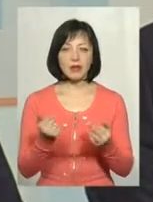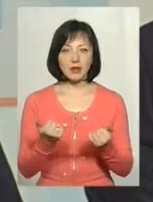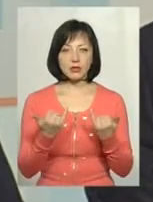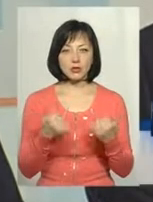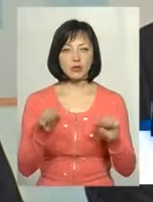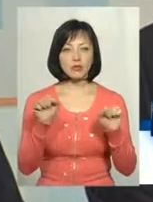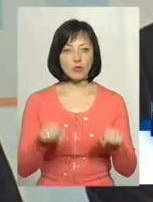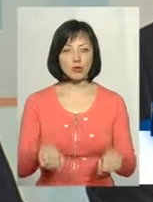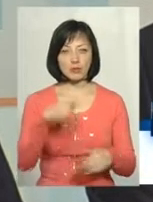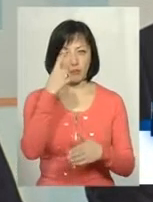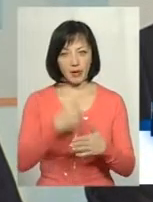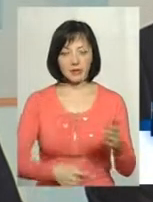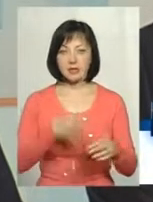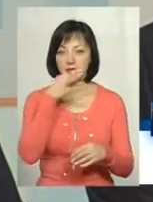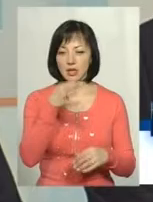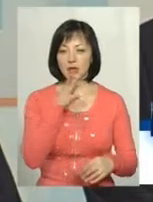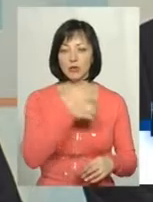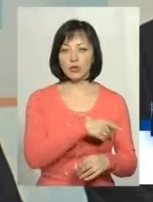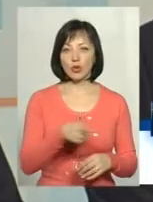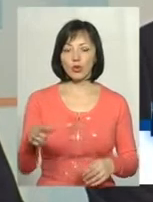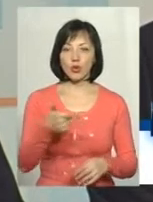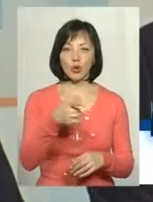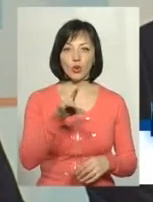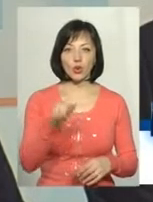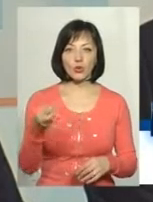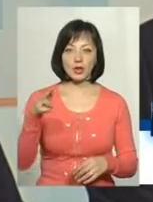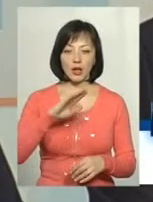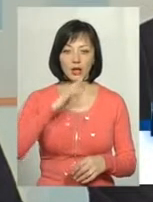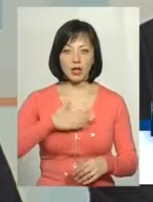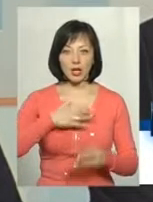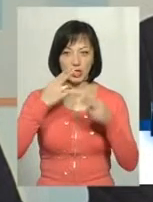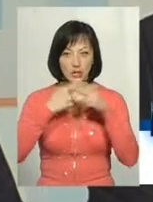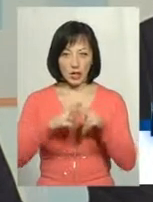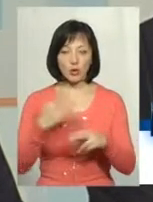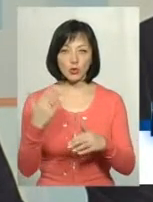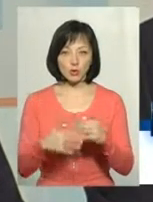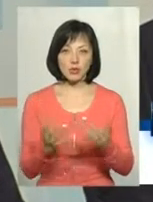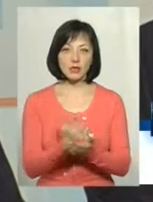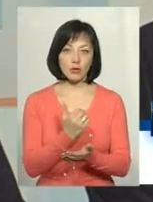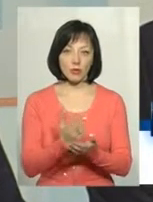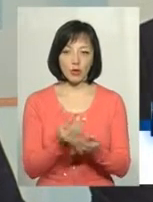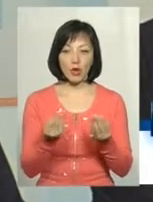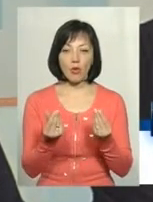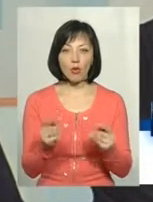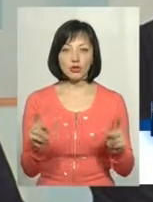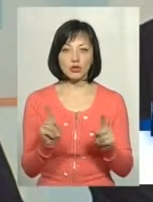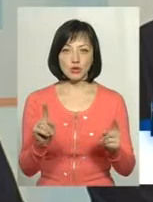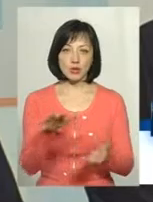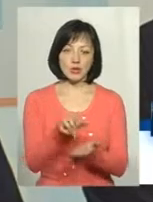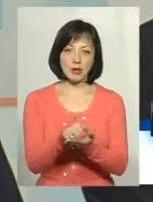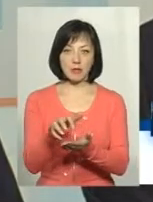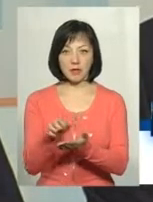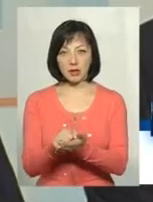з певністю сказати, що протягом грудня місяця наша комунальна техніка вже заробила кошти від того, що